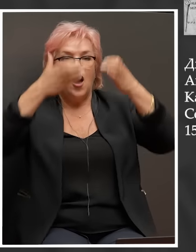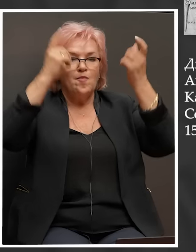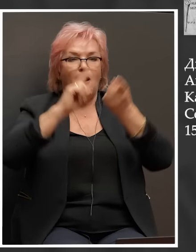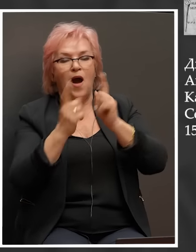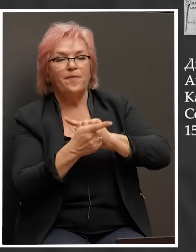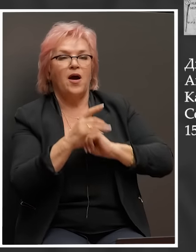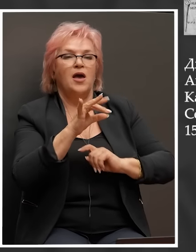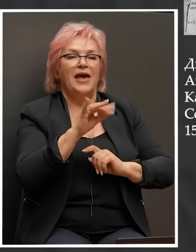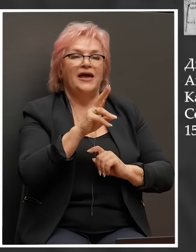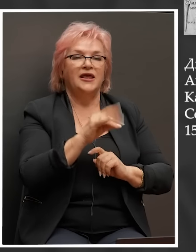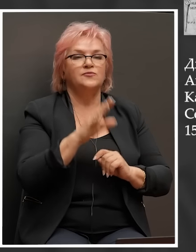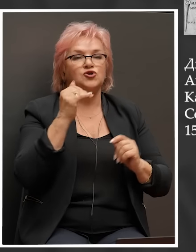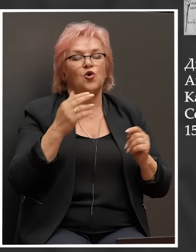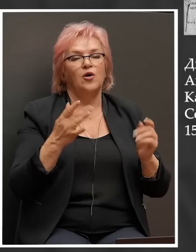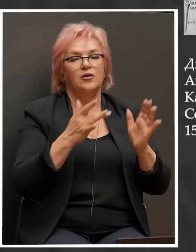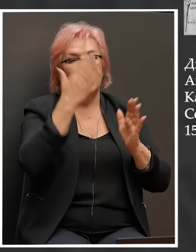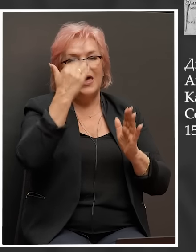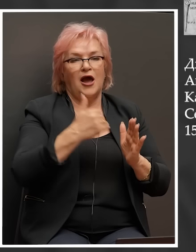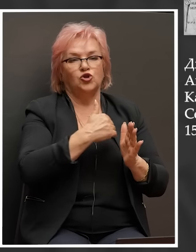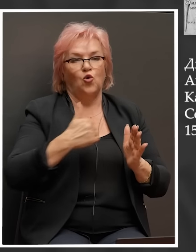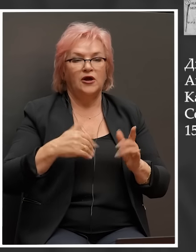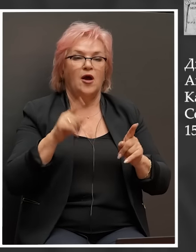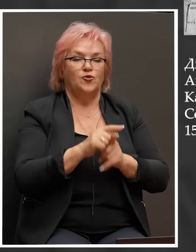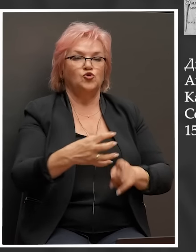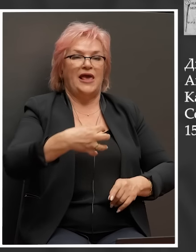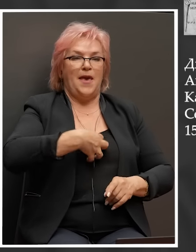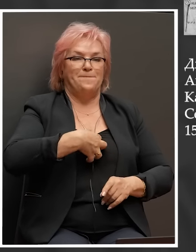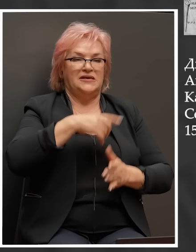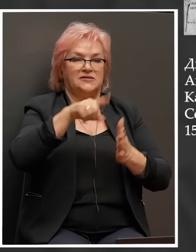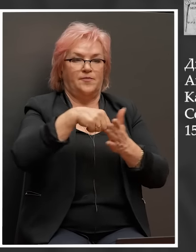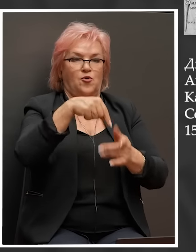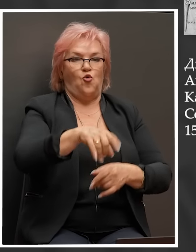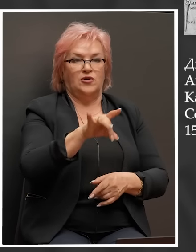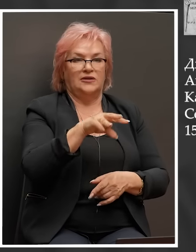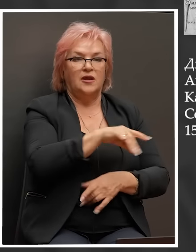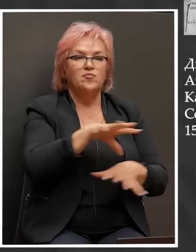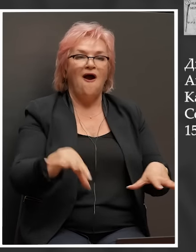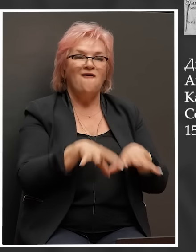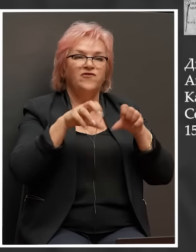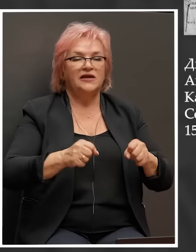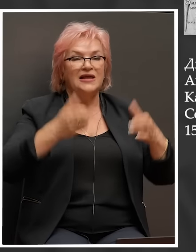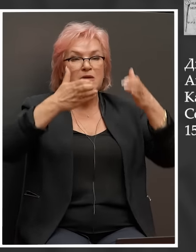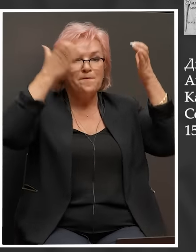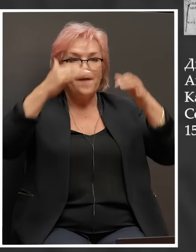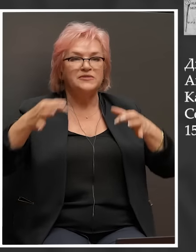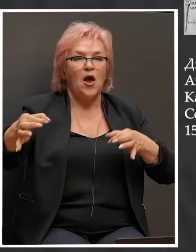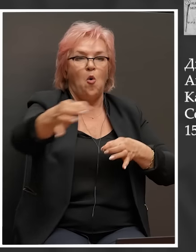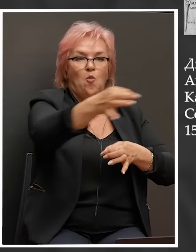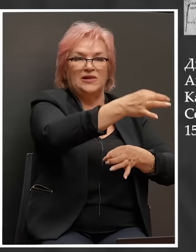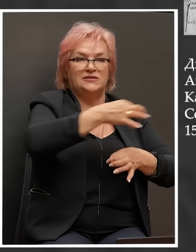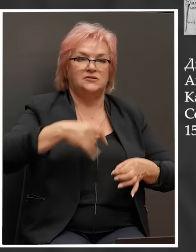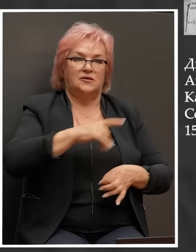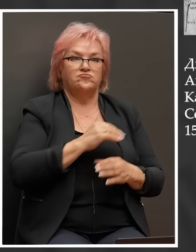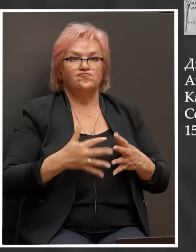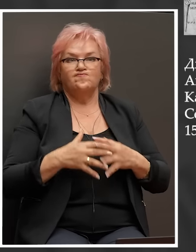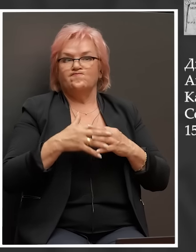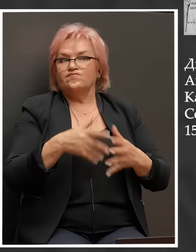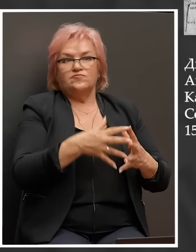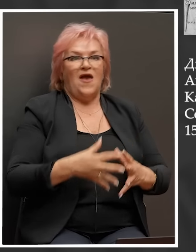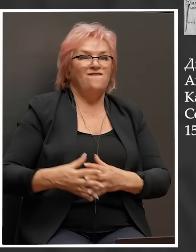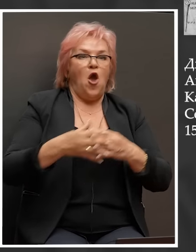церкви. Помимо всего прочего, папы являются епископами города Рима и владельцами папской области. Они феодалы, один из